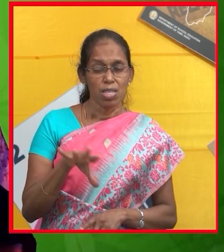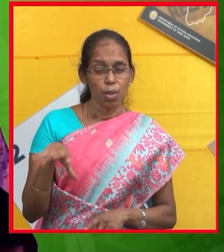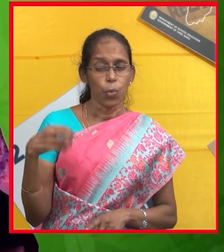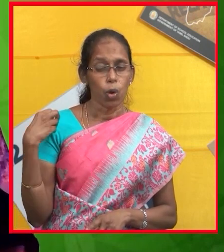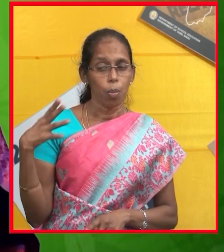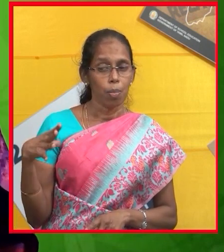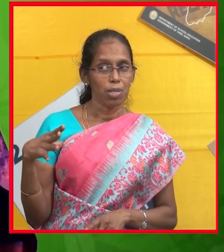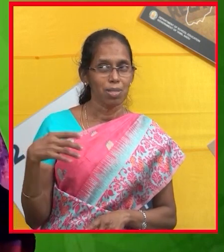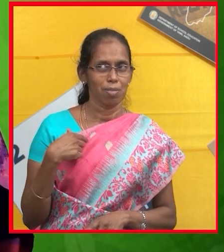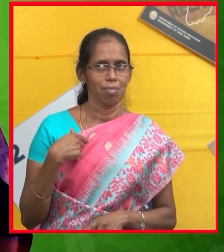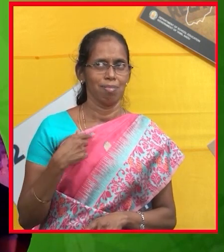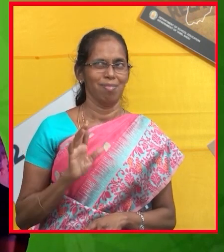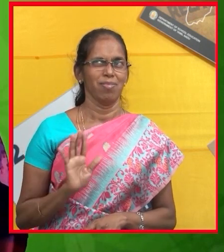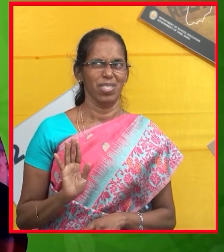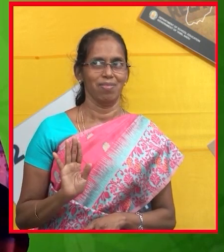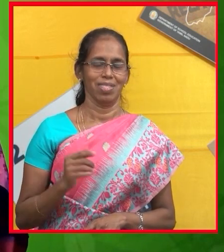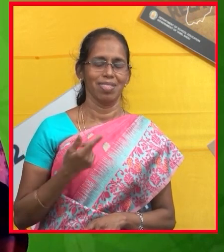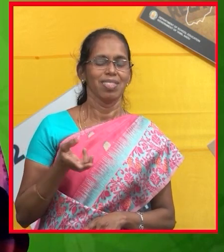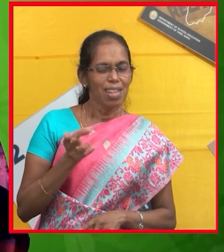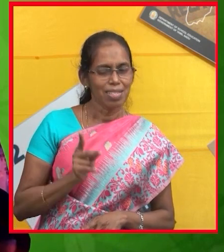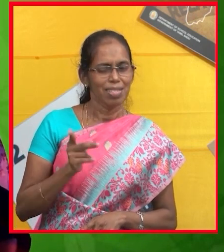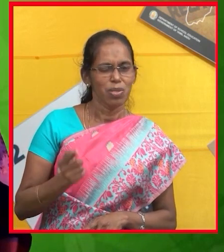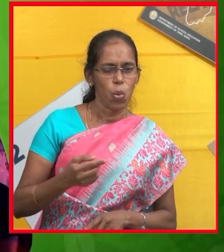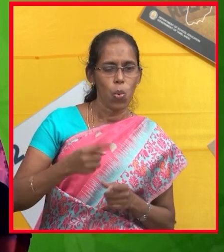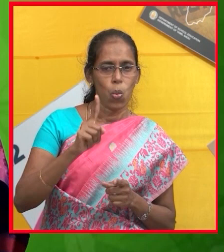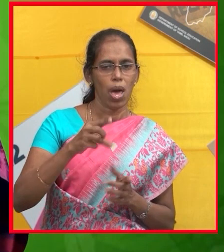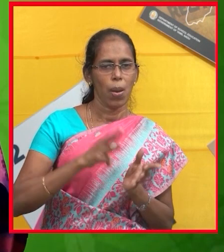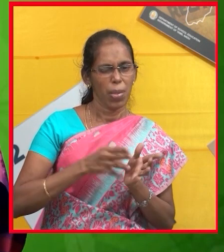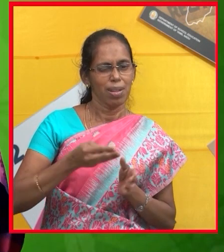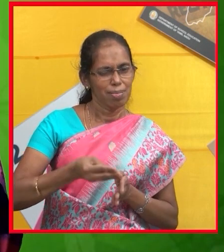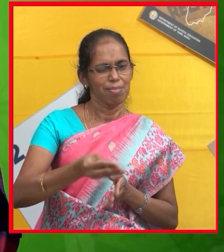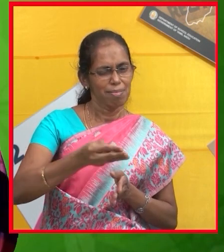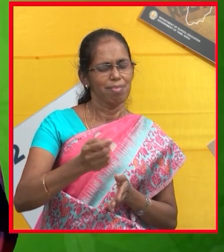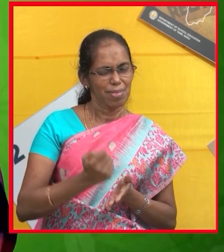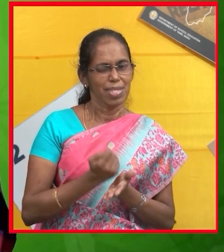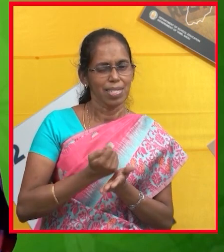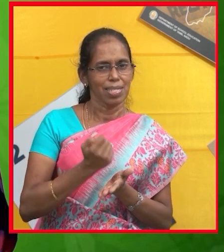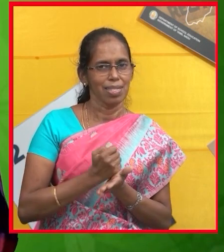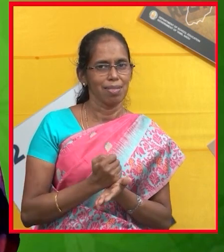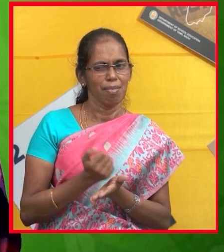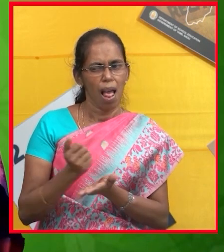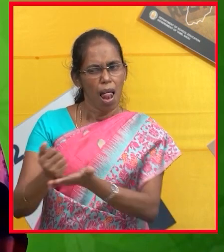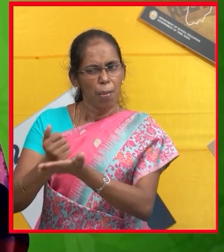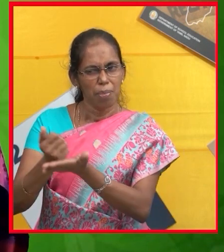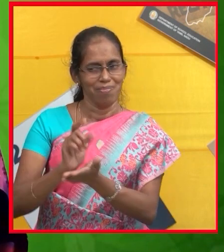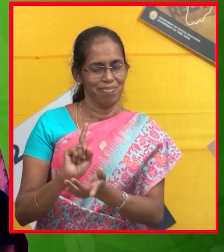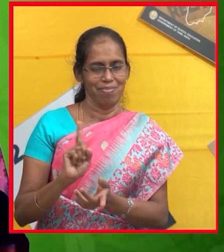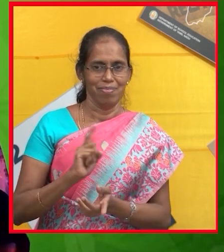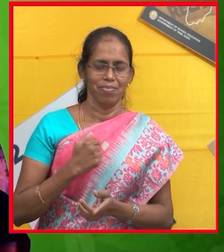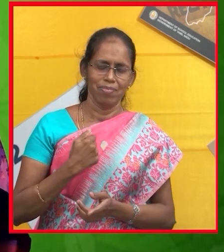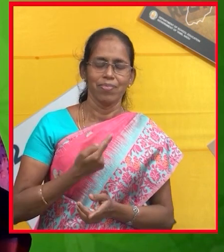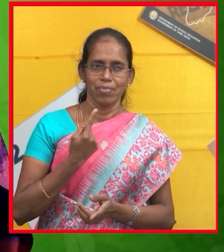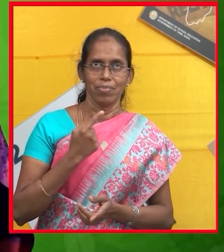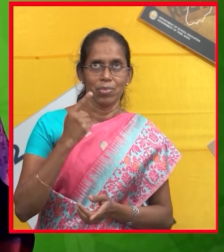வரும்போதெல்லாம் அவங்களுக்குள்ளே என்ன சொல்லிக்கிறாங்கன்னா, இன்னும் ஒரு மைல் அப்படின்றத சொல்லி அதுலேருந்து அவங்க என்ன செஞ்சுருக்காங்க, அவங்களே வந்து